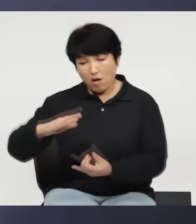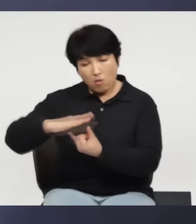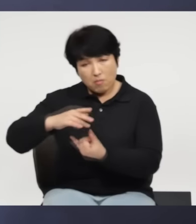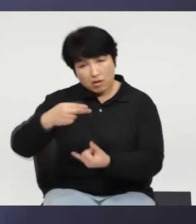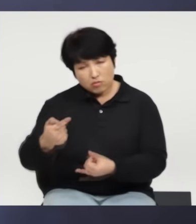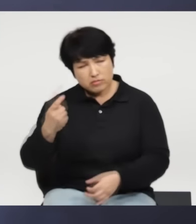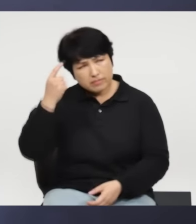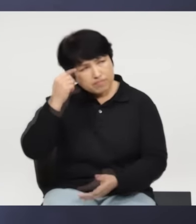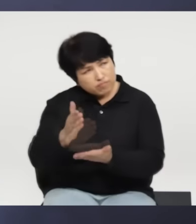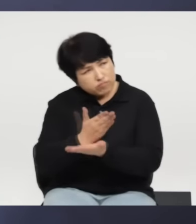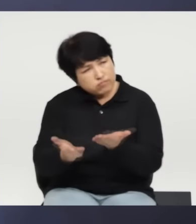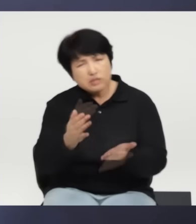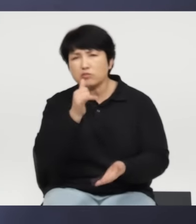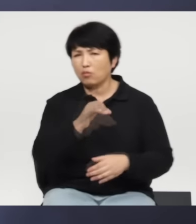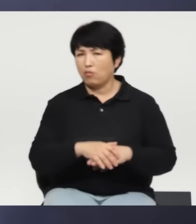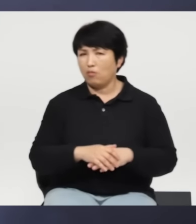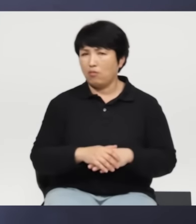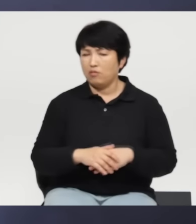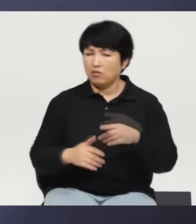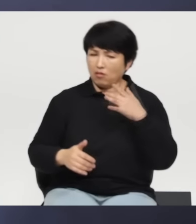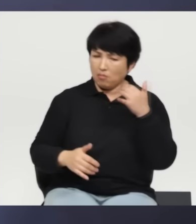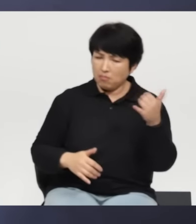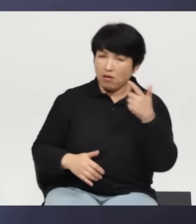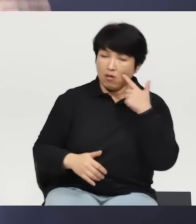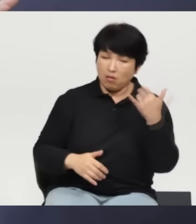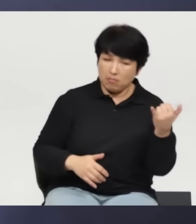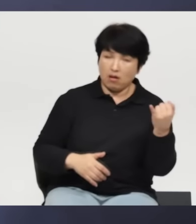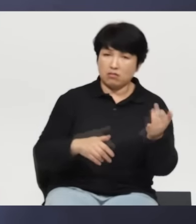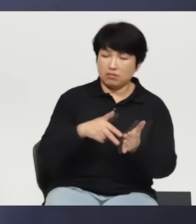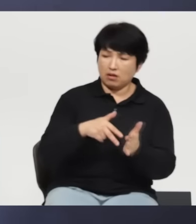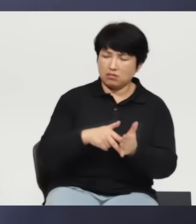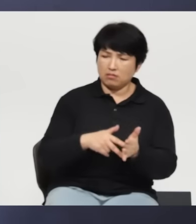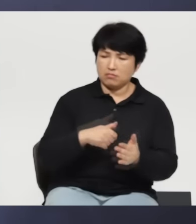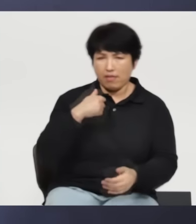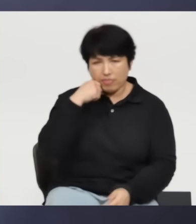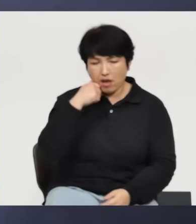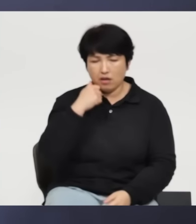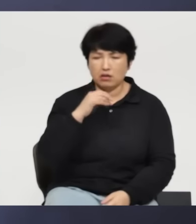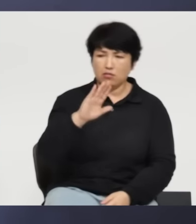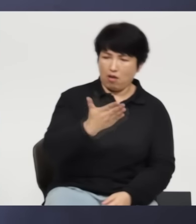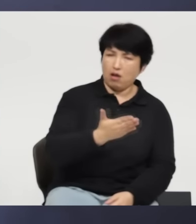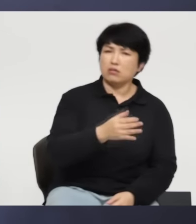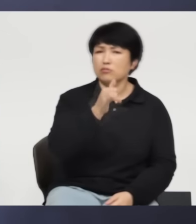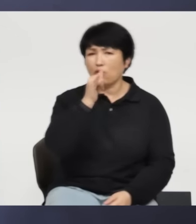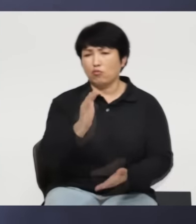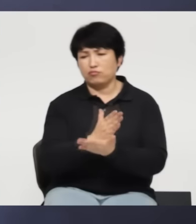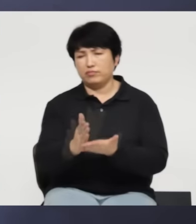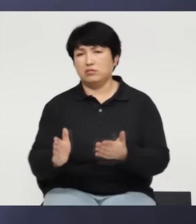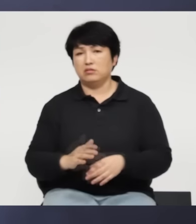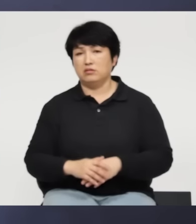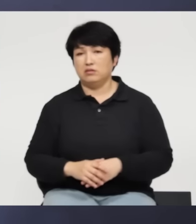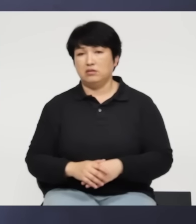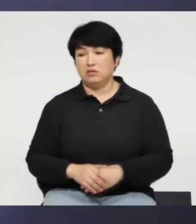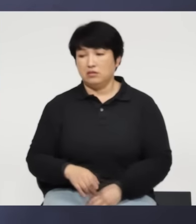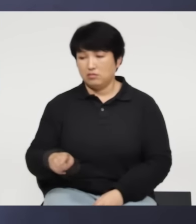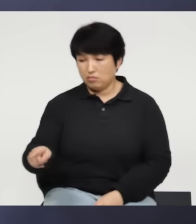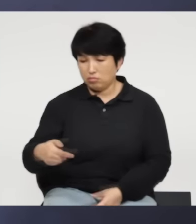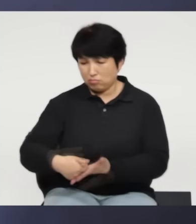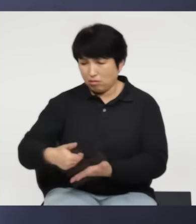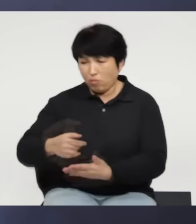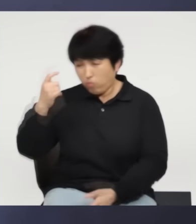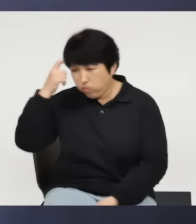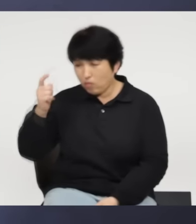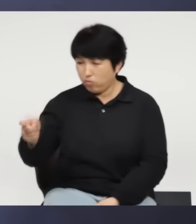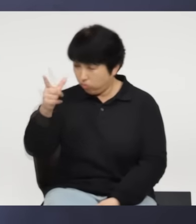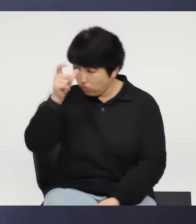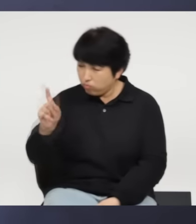있는데 해줄 수 있는 건 해주고 못 해주면 안 해주면 되는 거예요. 그거 하고 왜 그런 걸 요구하느냐?